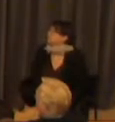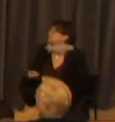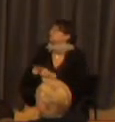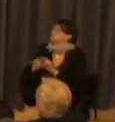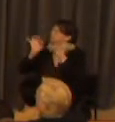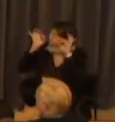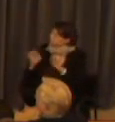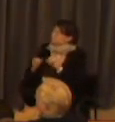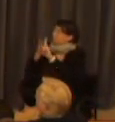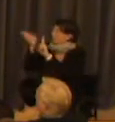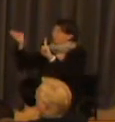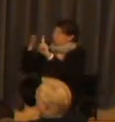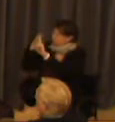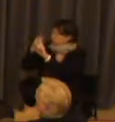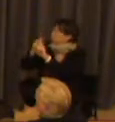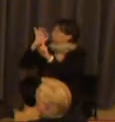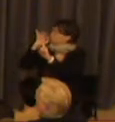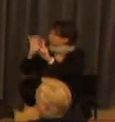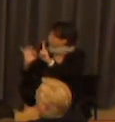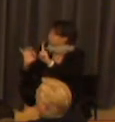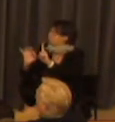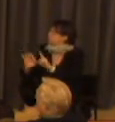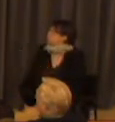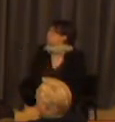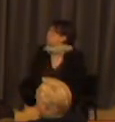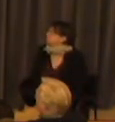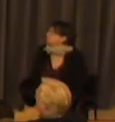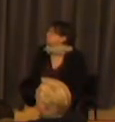L'objectiu estratègic de la Universitat Pompeu Fabra és el compromís social.